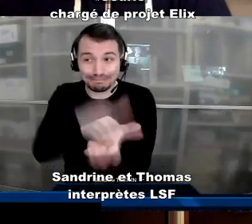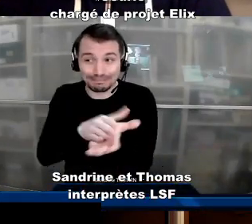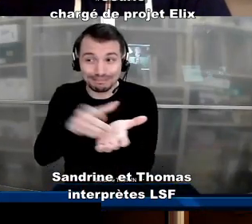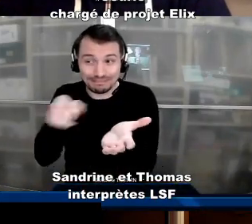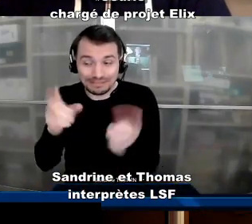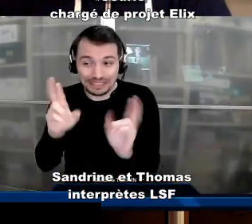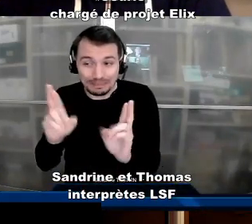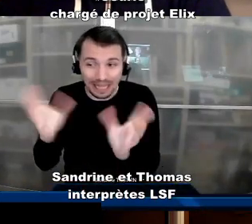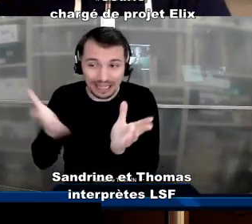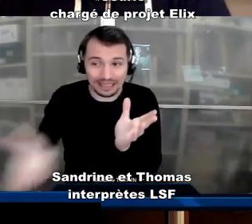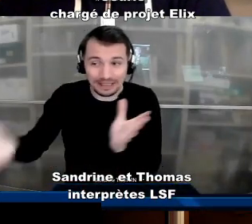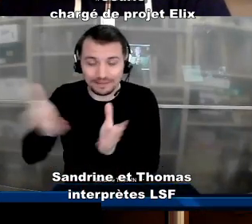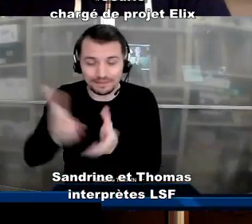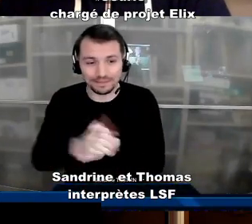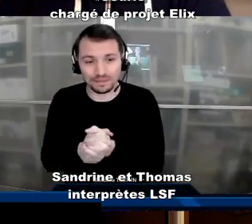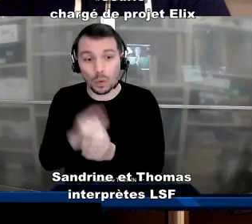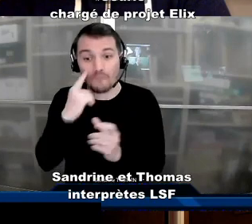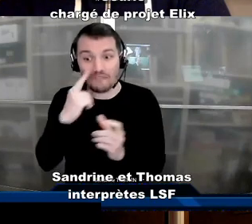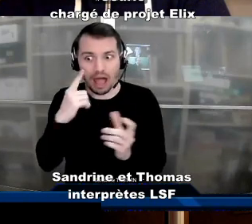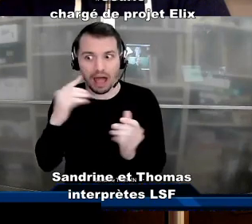Allez-y.